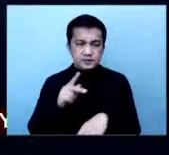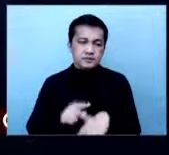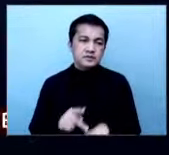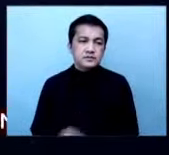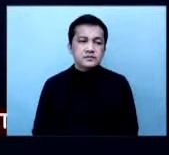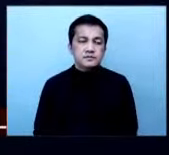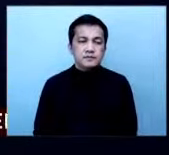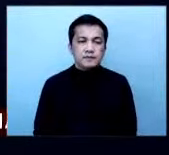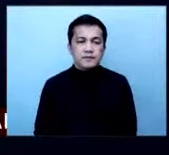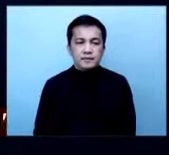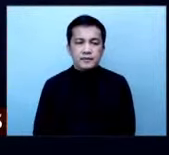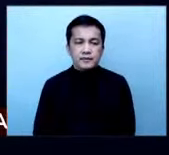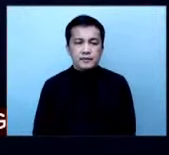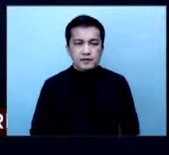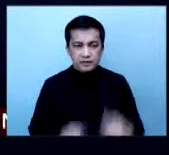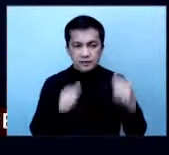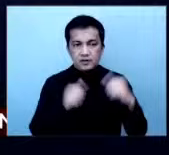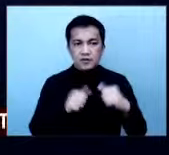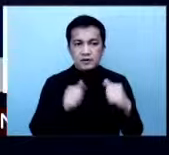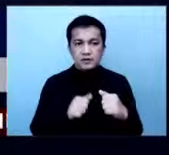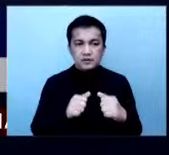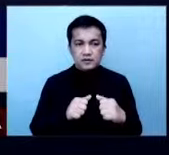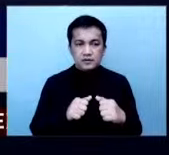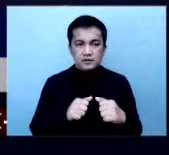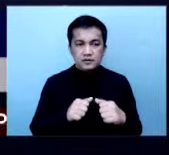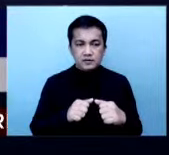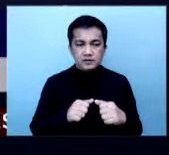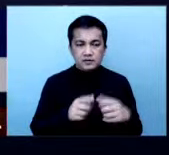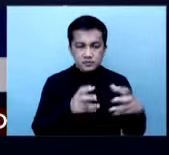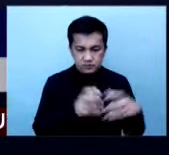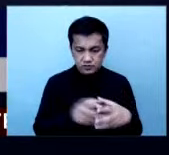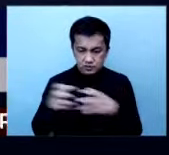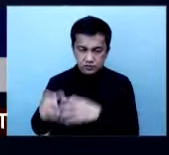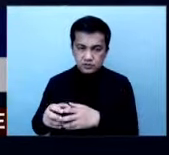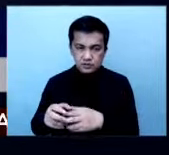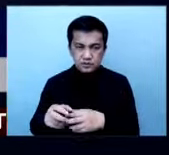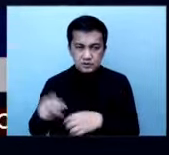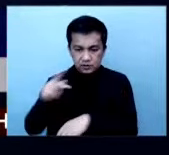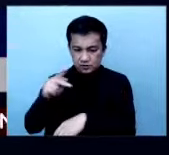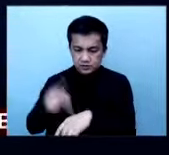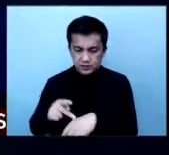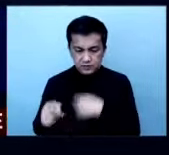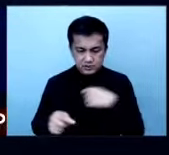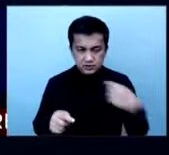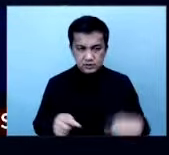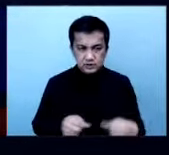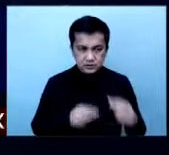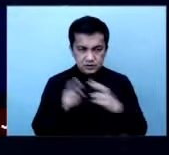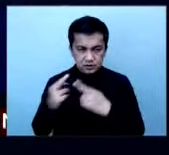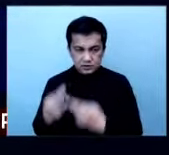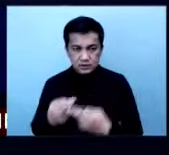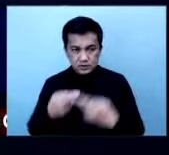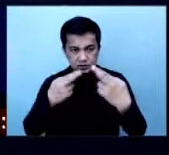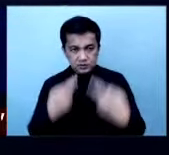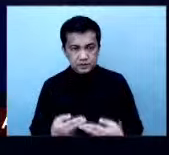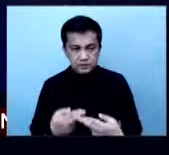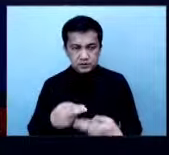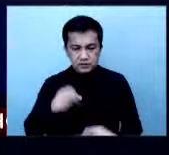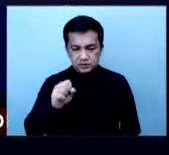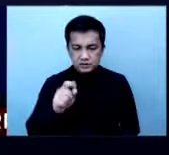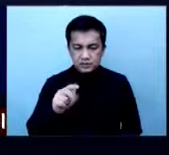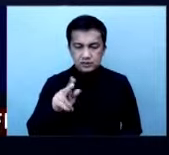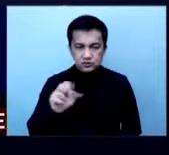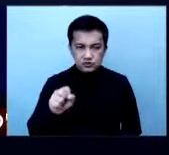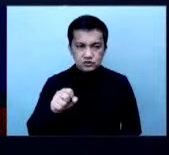ang agreement po ay parang nga parehong partido China at Pilipinas ay rerespetuhin ng status ko walang bagong Dagdag sa mga